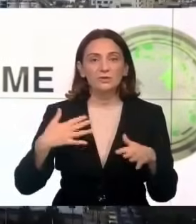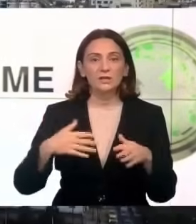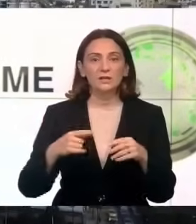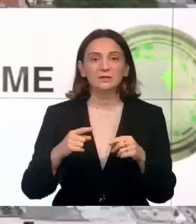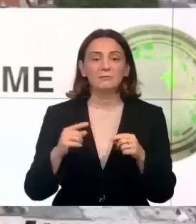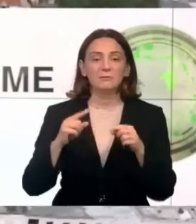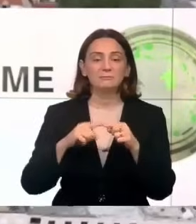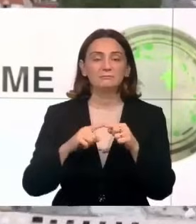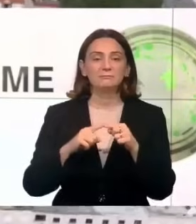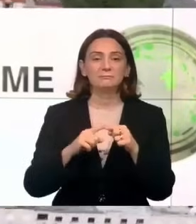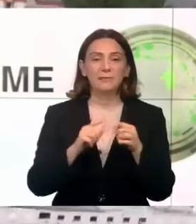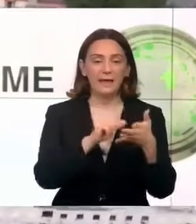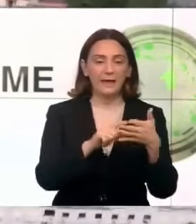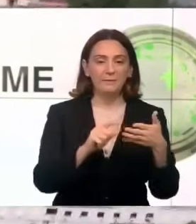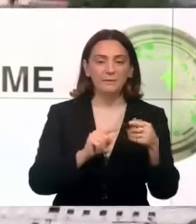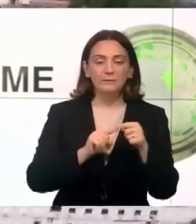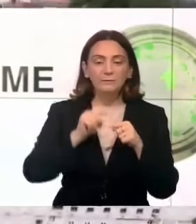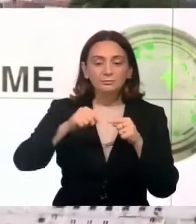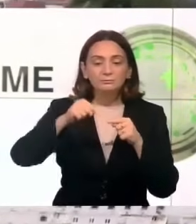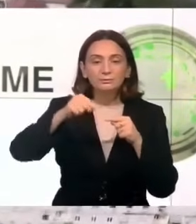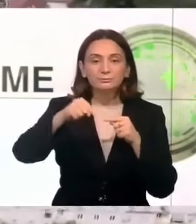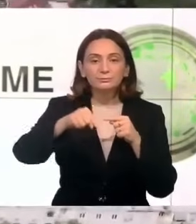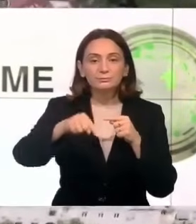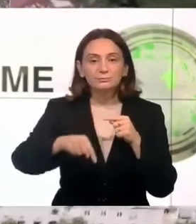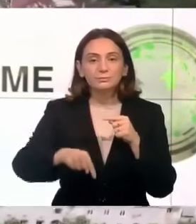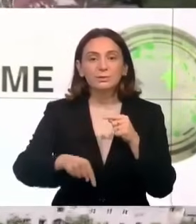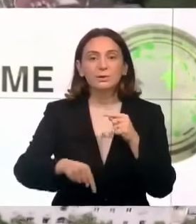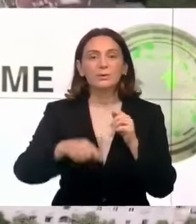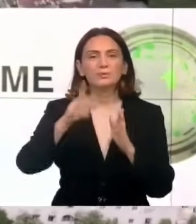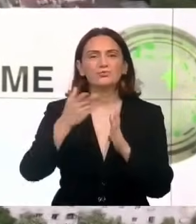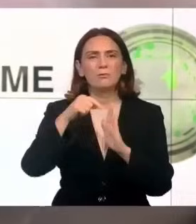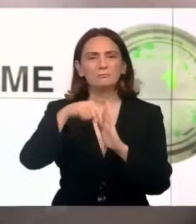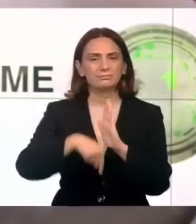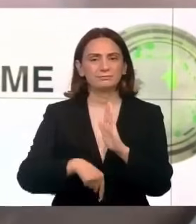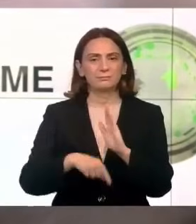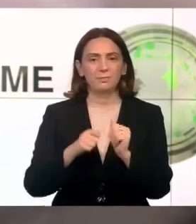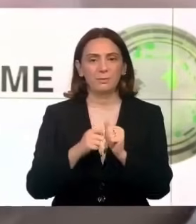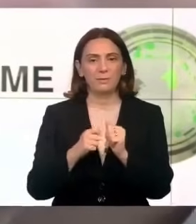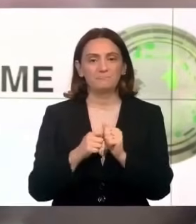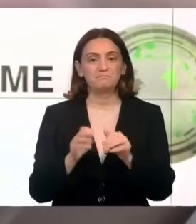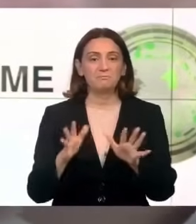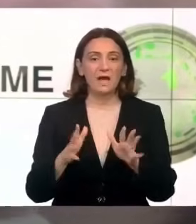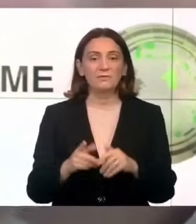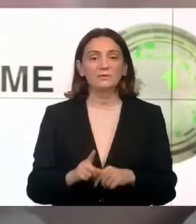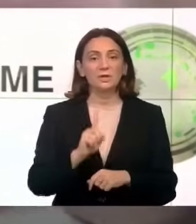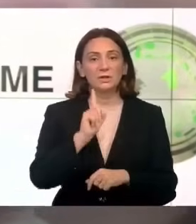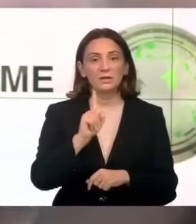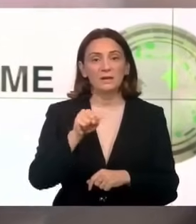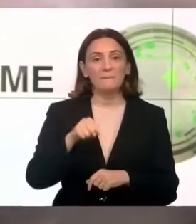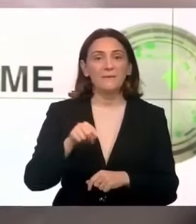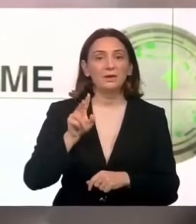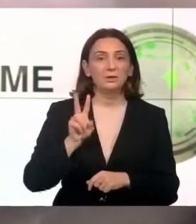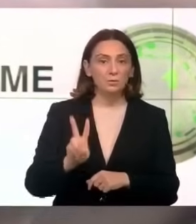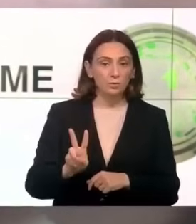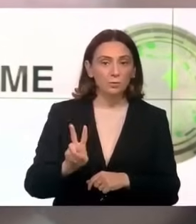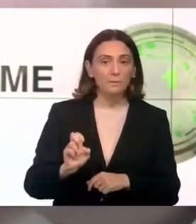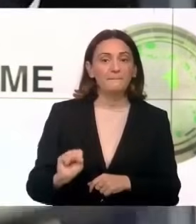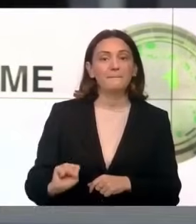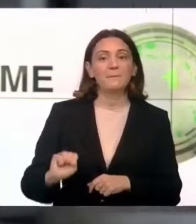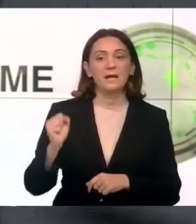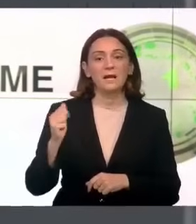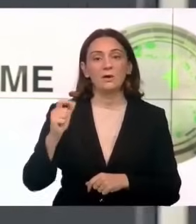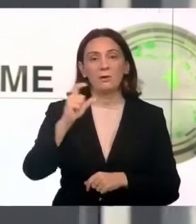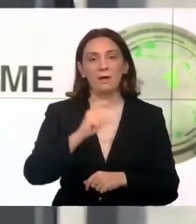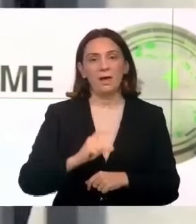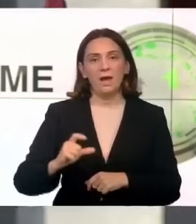veprimtarinë kriminale të pastrimit të produkteve të veprës penale rezulton të jetë gati 1.2 milion euro. Si pas akteve të dërguara